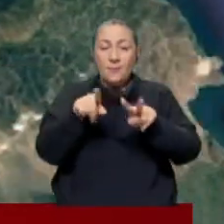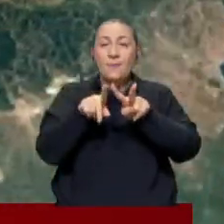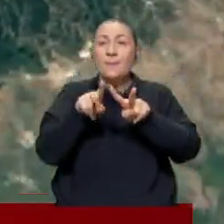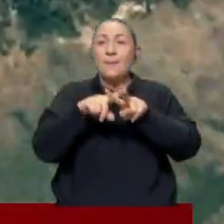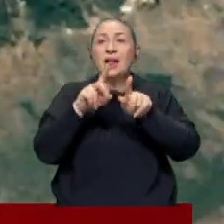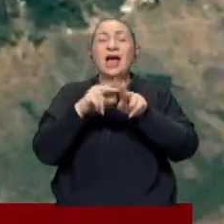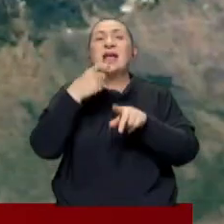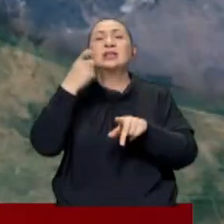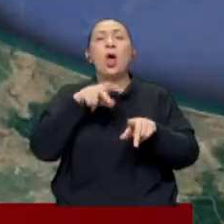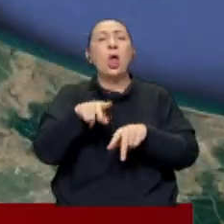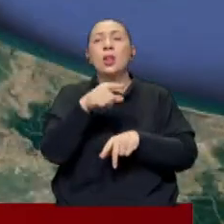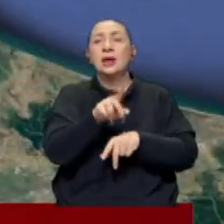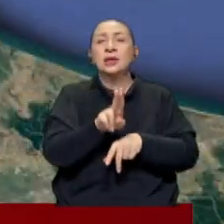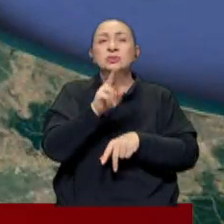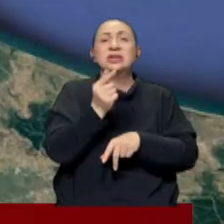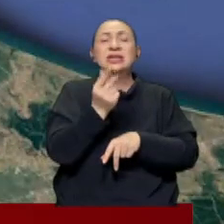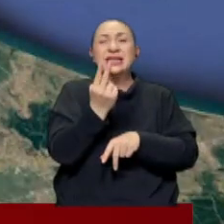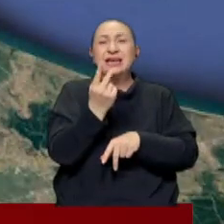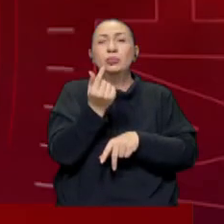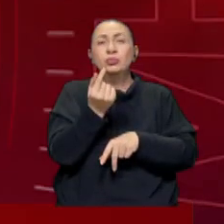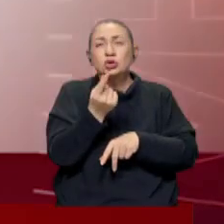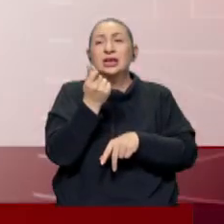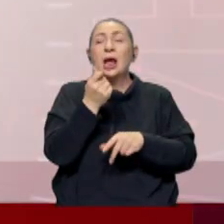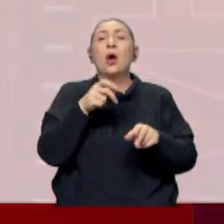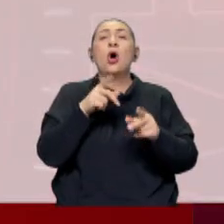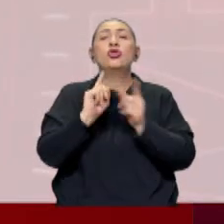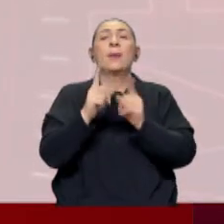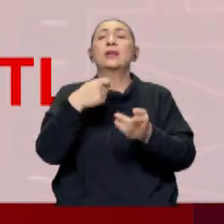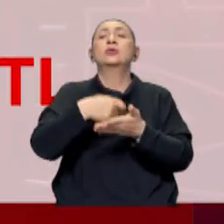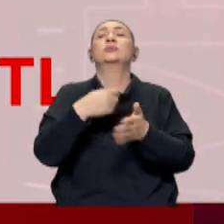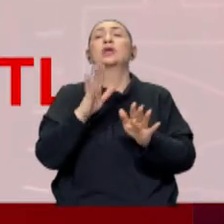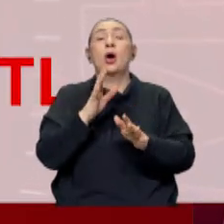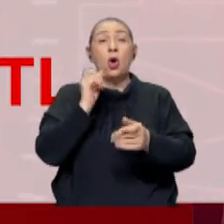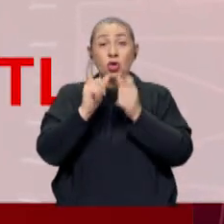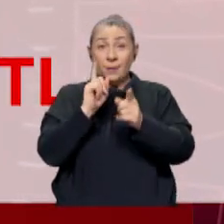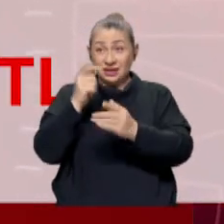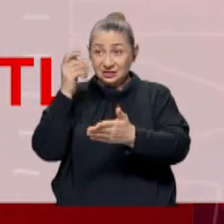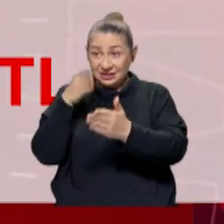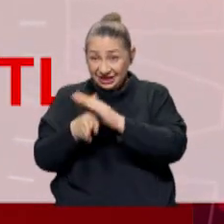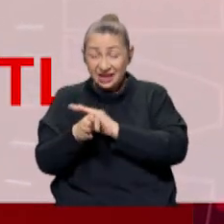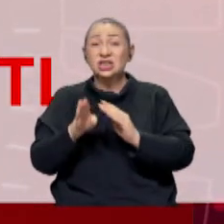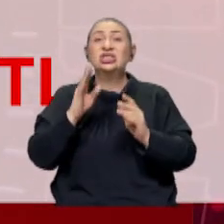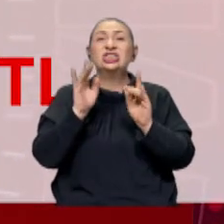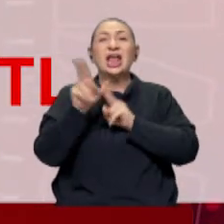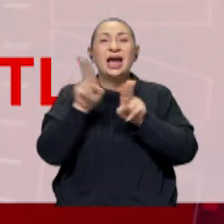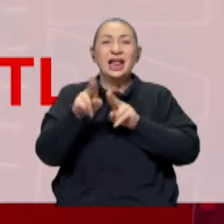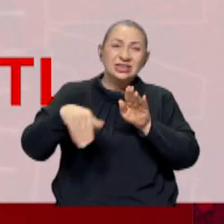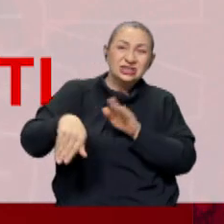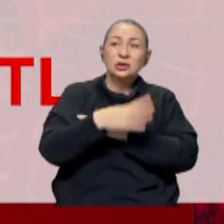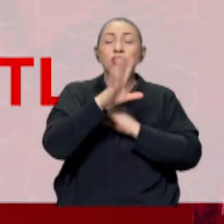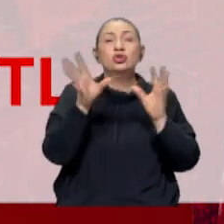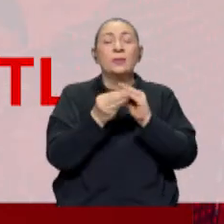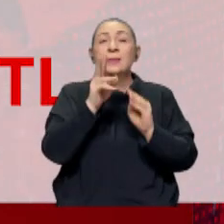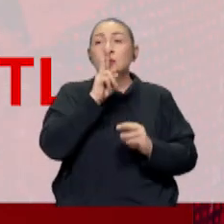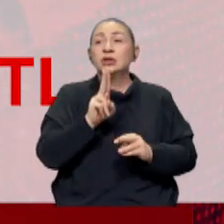Eski yolu kullananlar 72,5 lira otoyol ücreti ödemeyecek. Otoyola giren Çanakkale Köprüsü çıkışında toplam